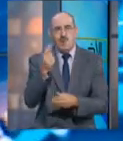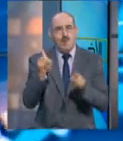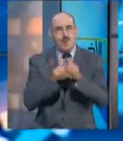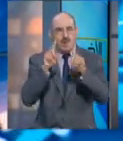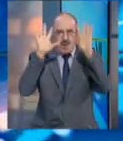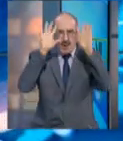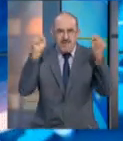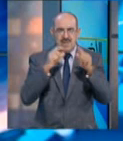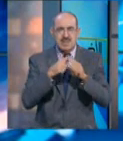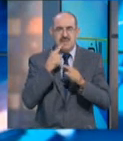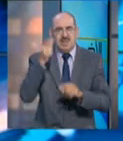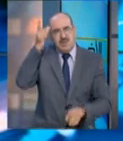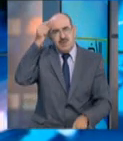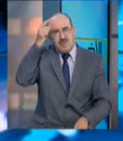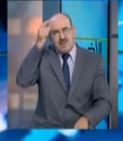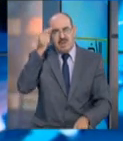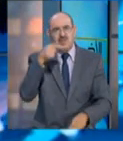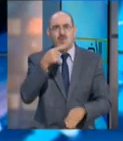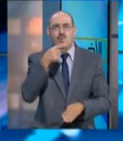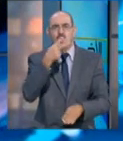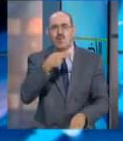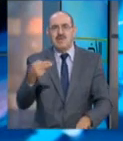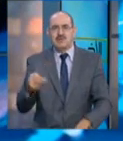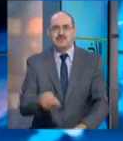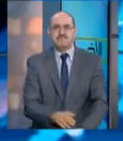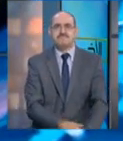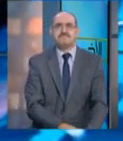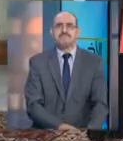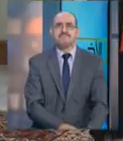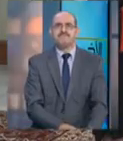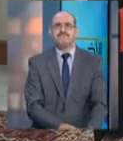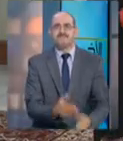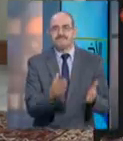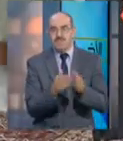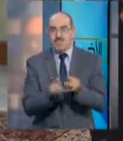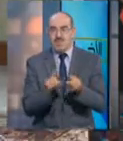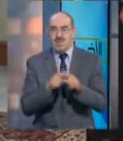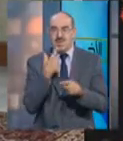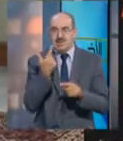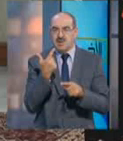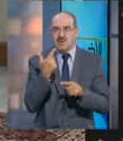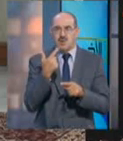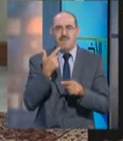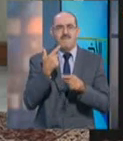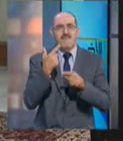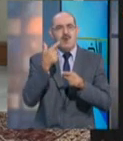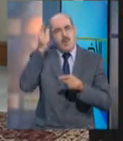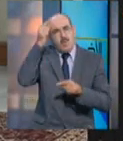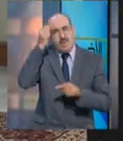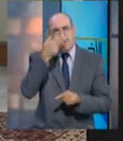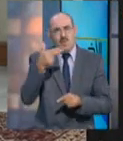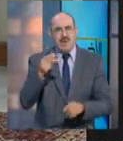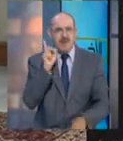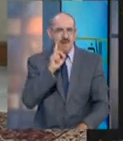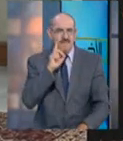سفيرة لمملكة النرويج بالجزائر. سعادة سفيرة مملكة النرويج السيدة